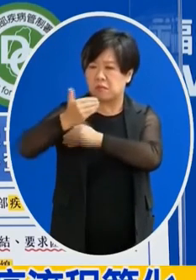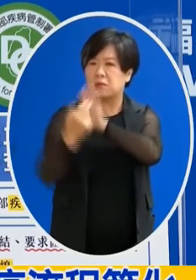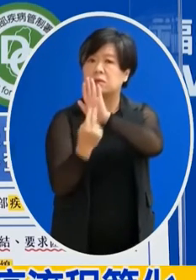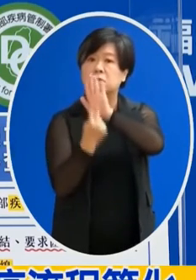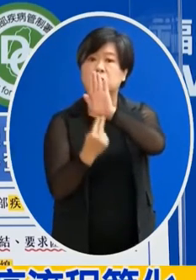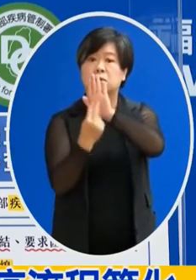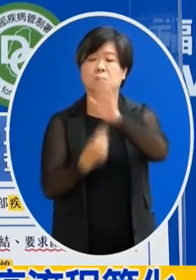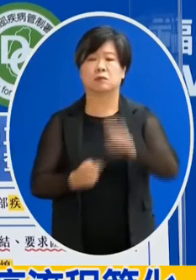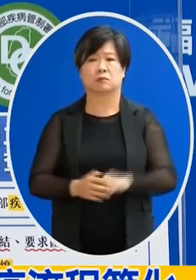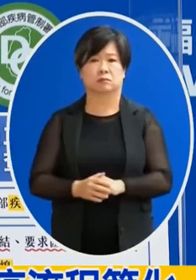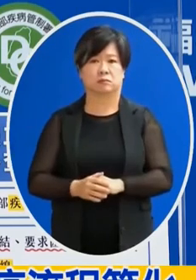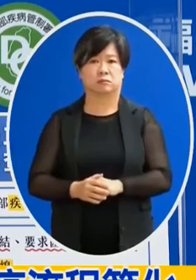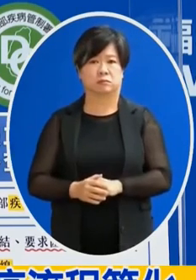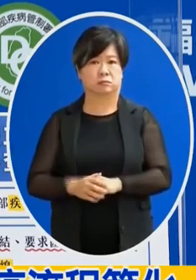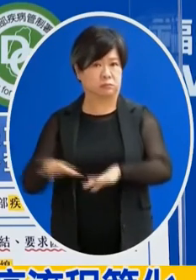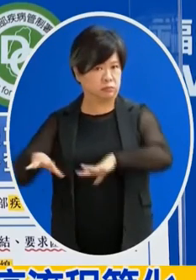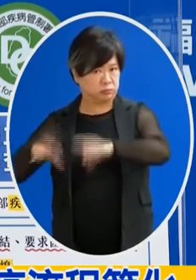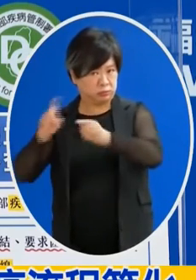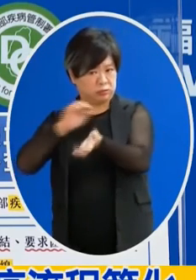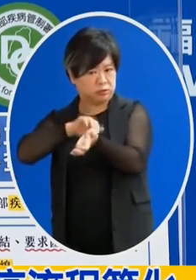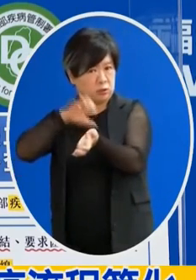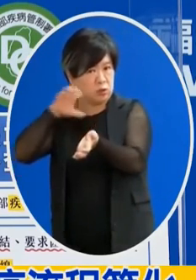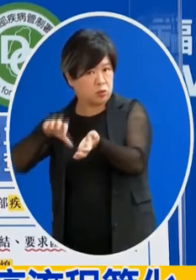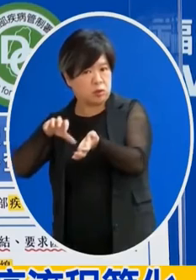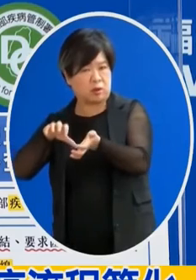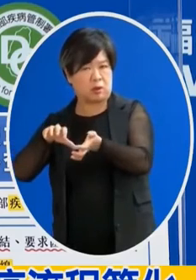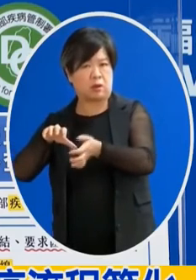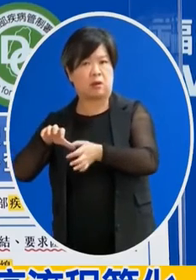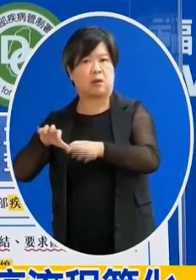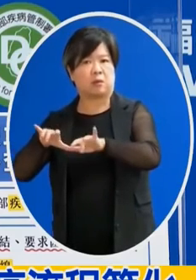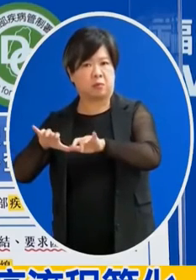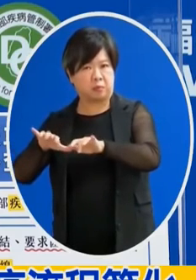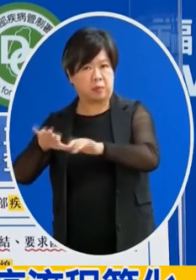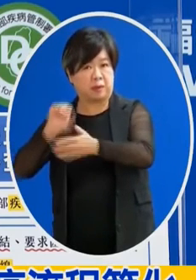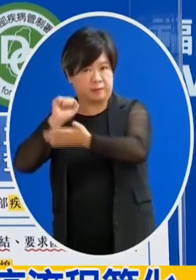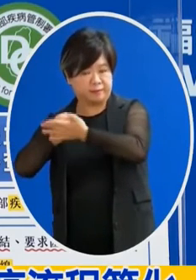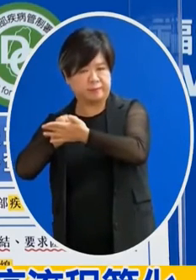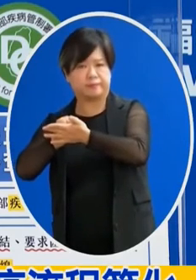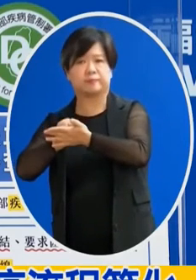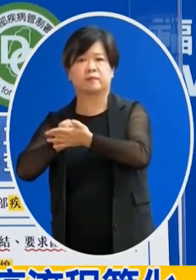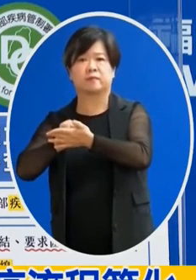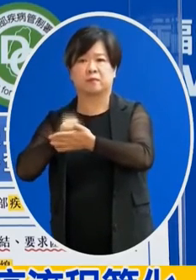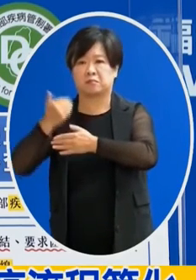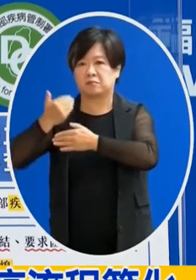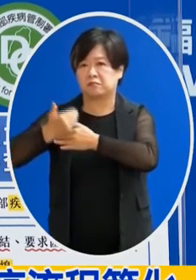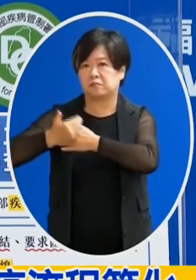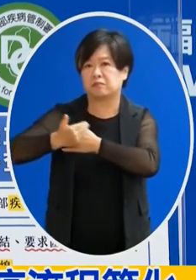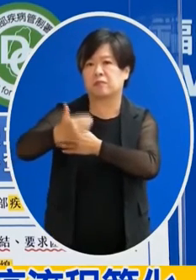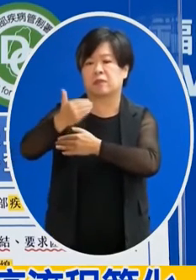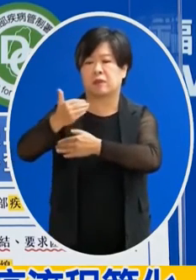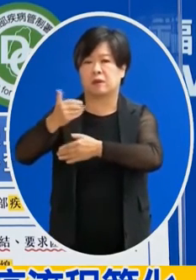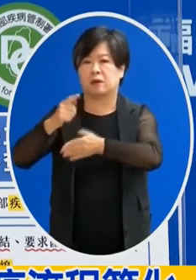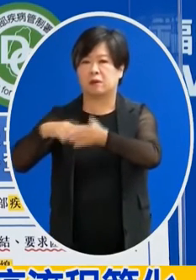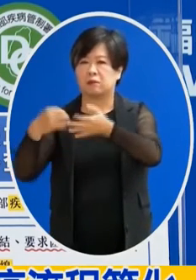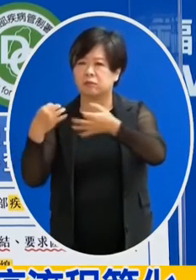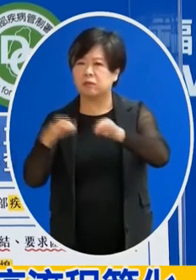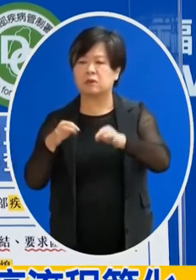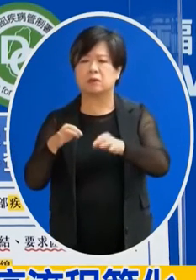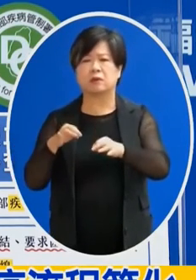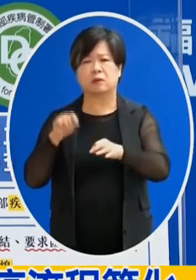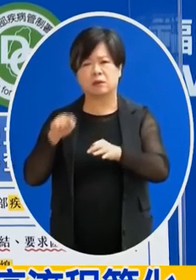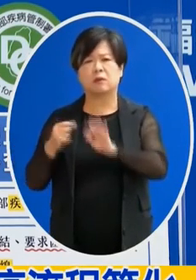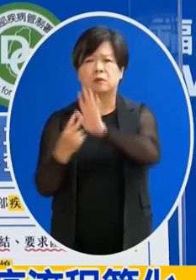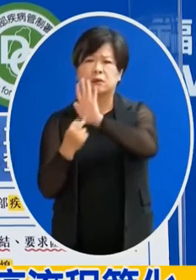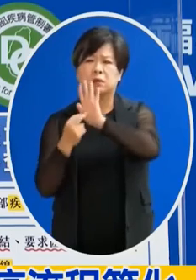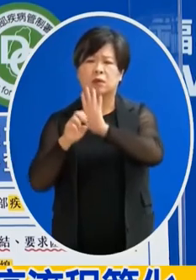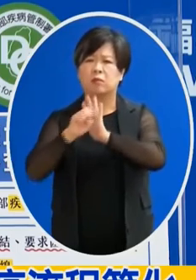从一开始医疗院所端的登档，然后将这些流程的简化都有做一些详细的